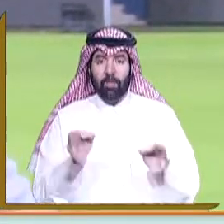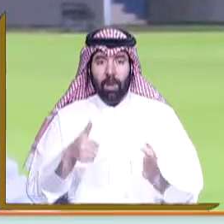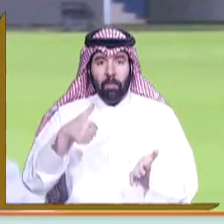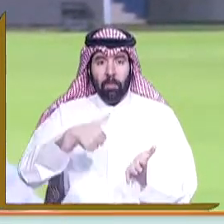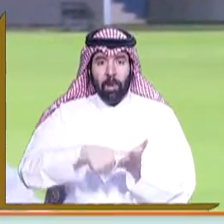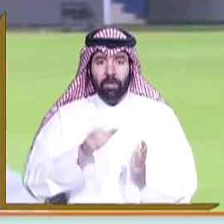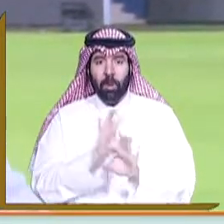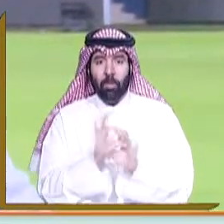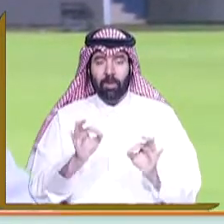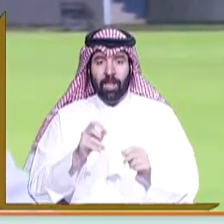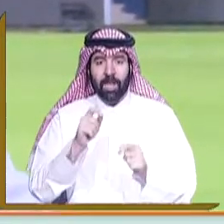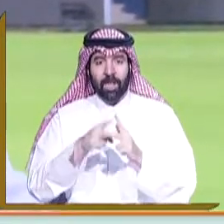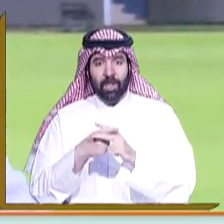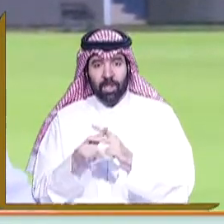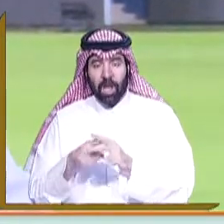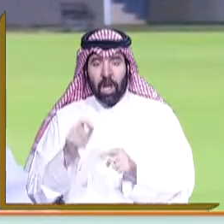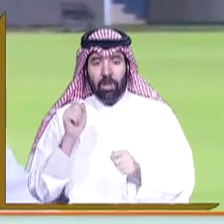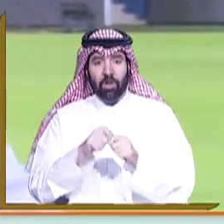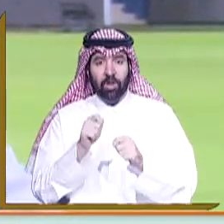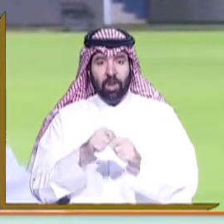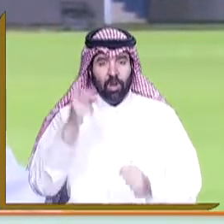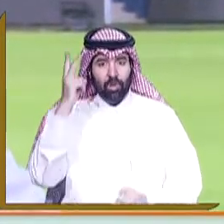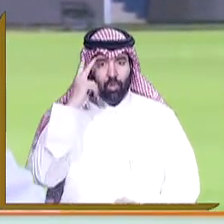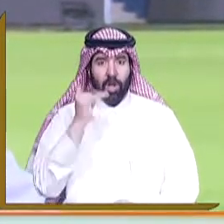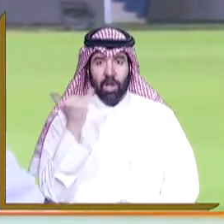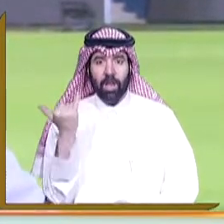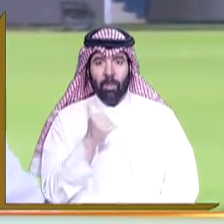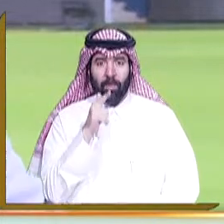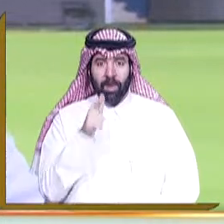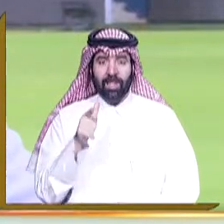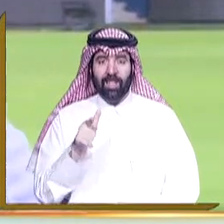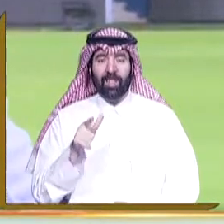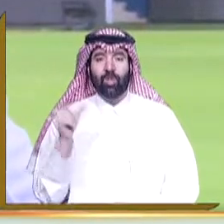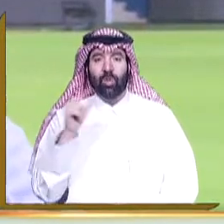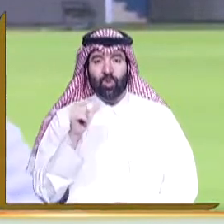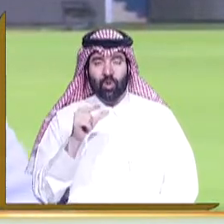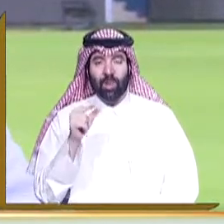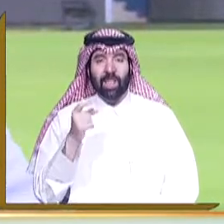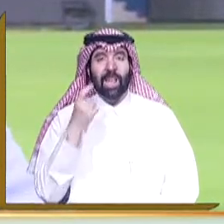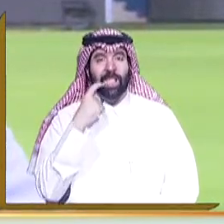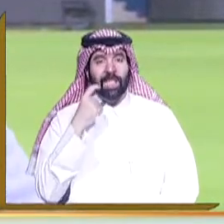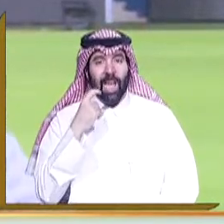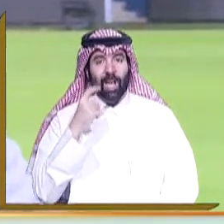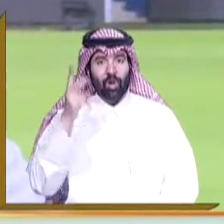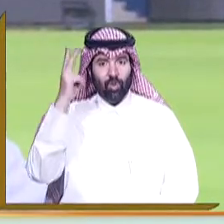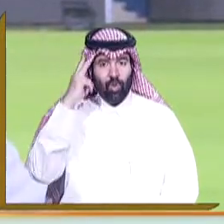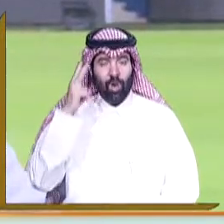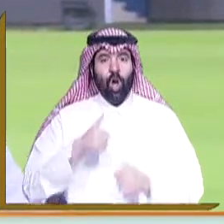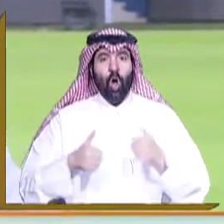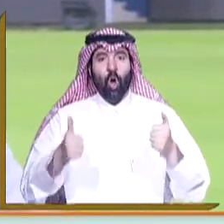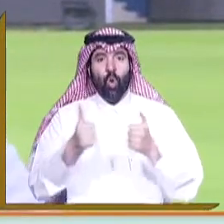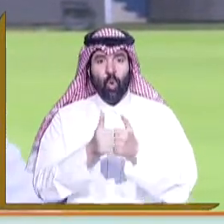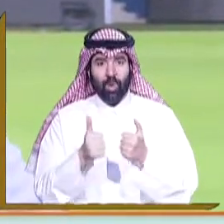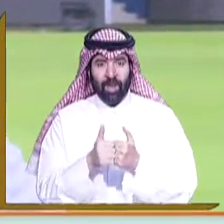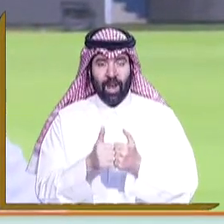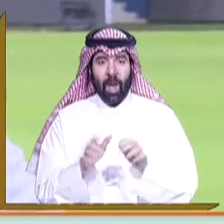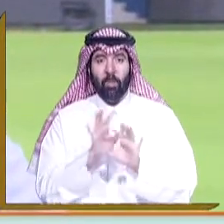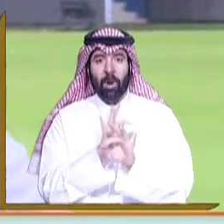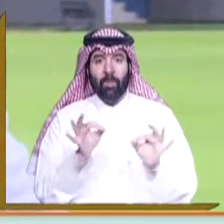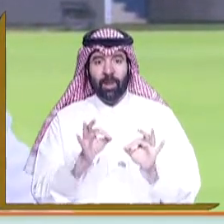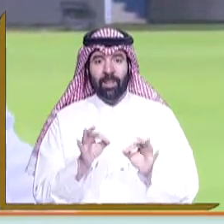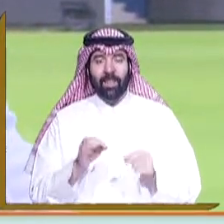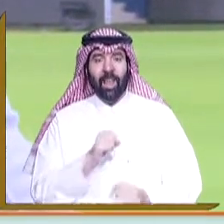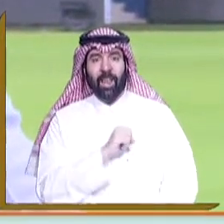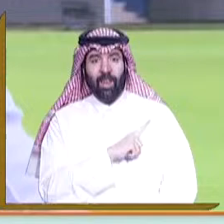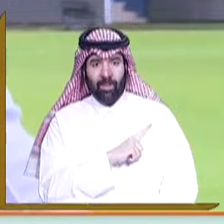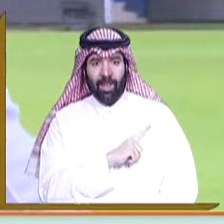سعودية، صناعة سعودية لبعض البرامج. برنامج طب أسنان الأسرة برنامج سعودي، إشراف سعودي، الحمد لله. واليوم نفتخر الآخر